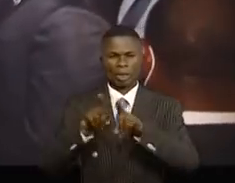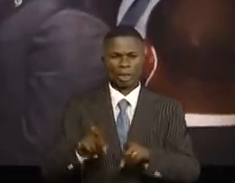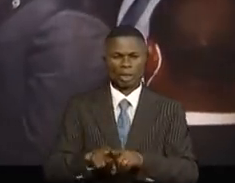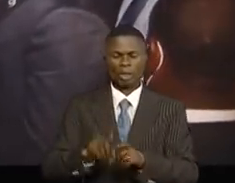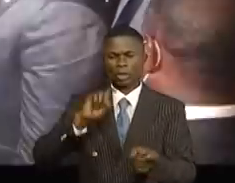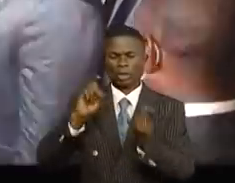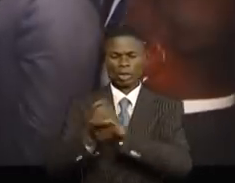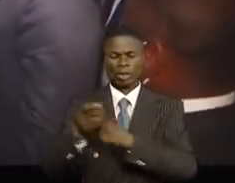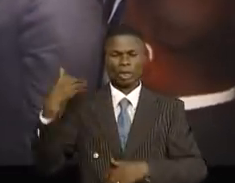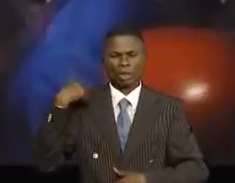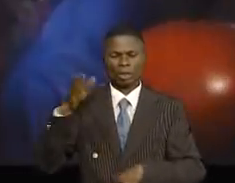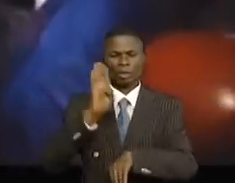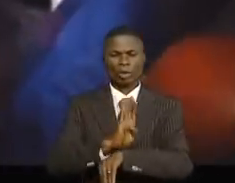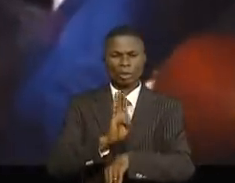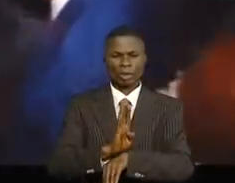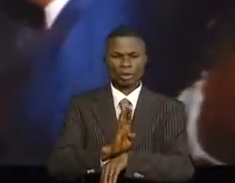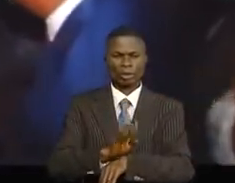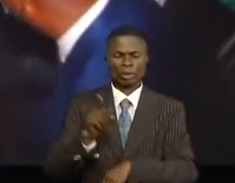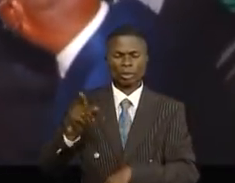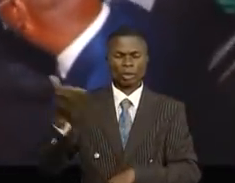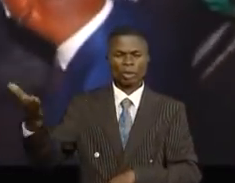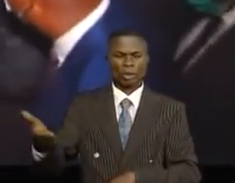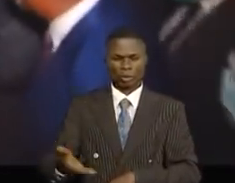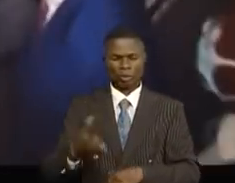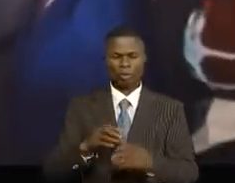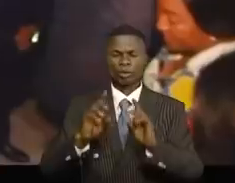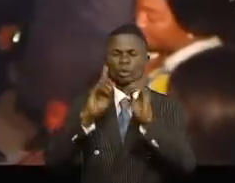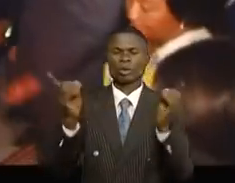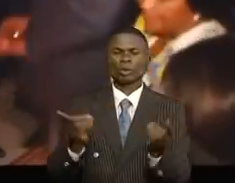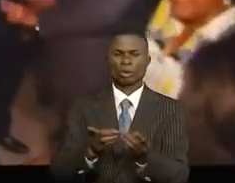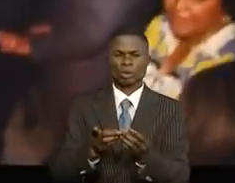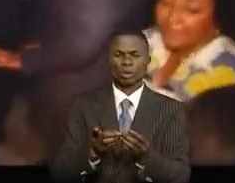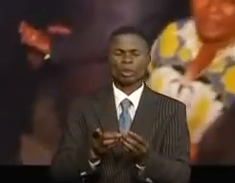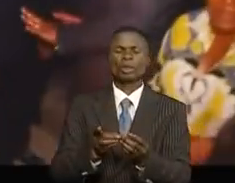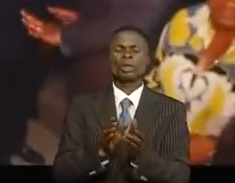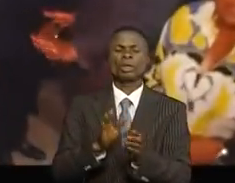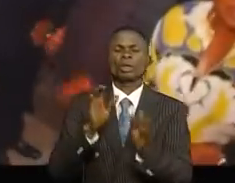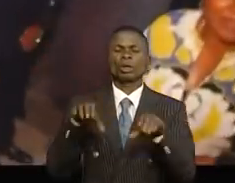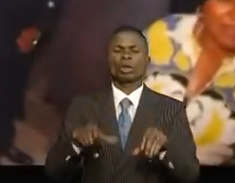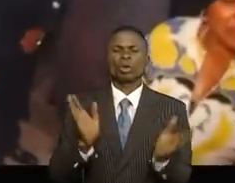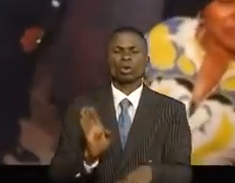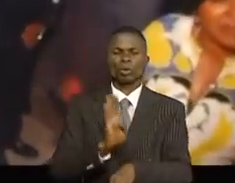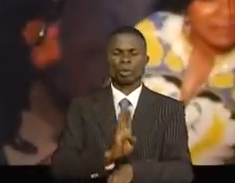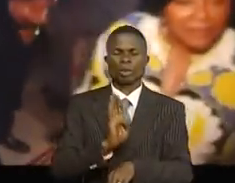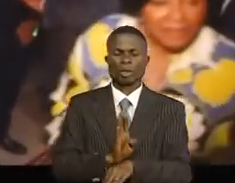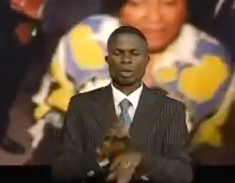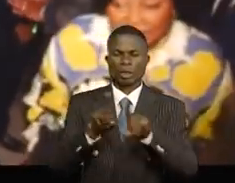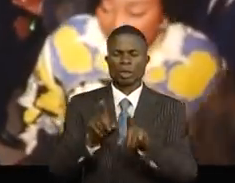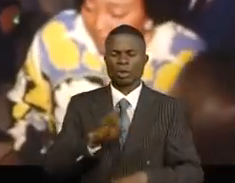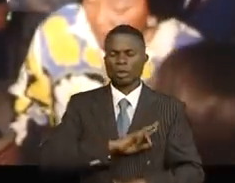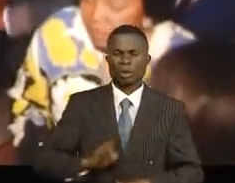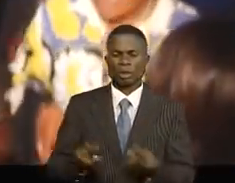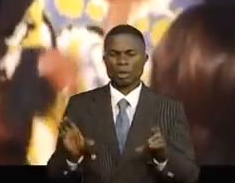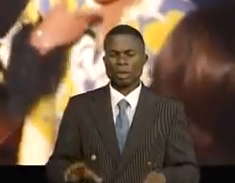la réforme de l'État, firmé à ESA à la tête d'une délégation d'officiels de Congo-Brazzaville et de la RDC.